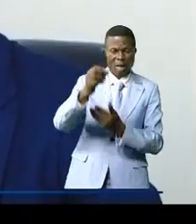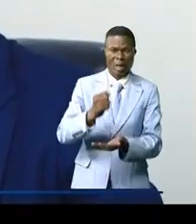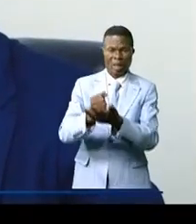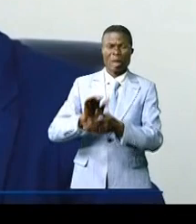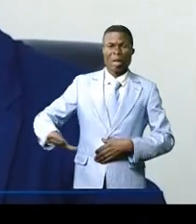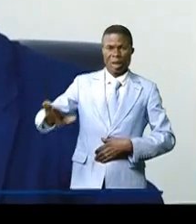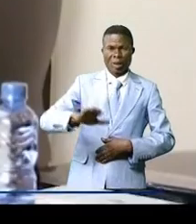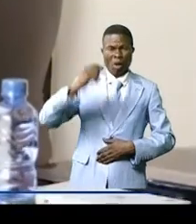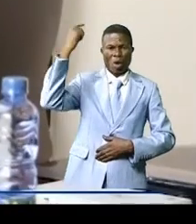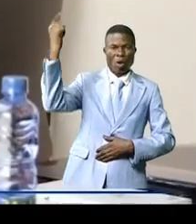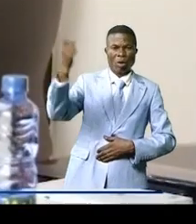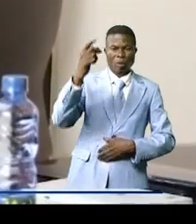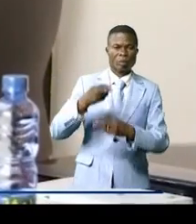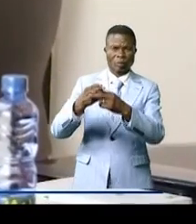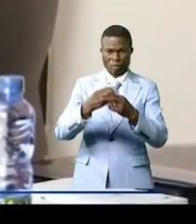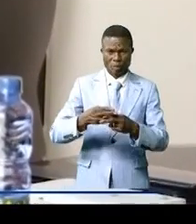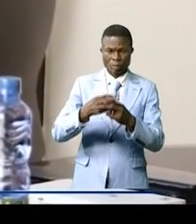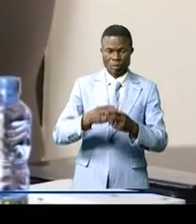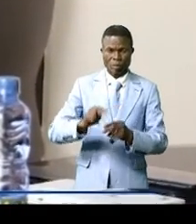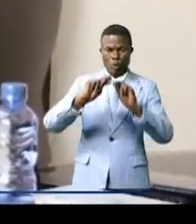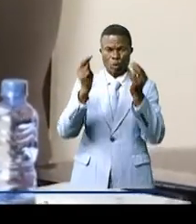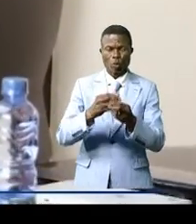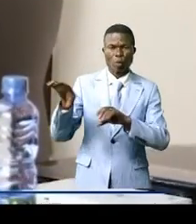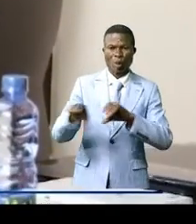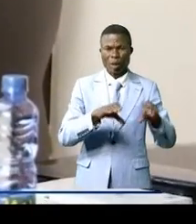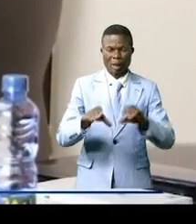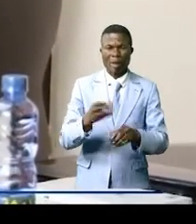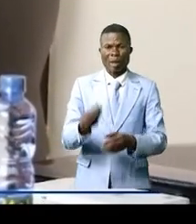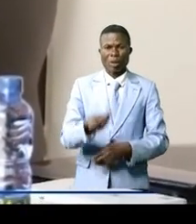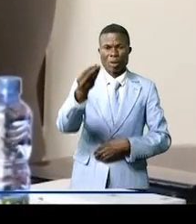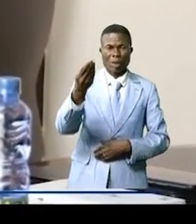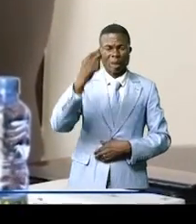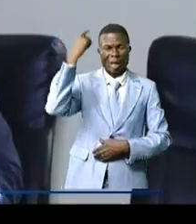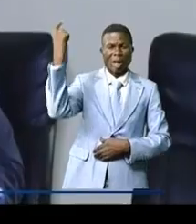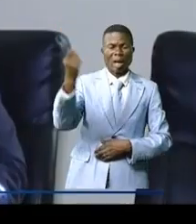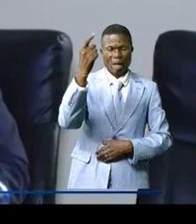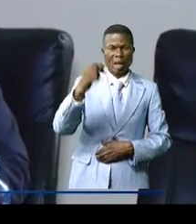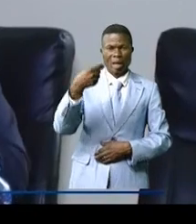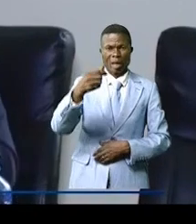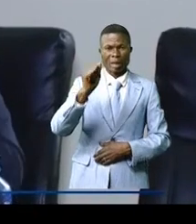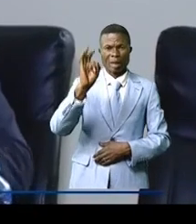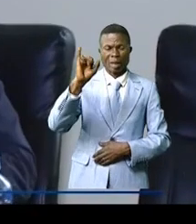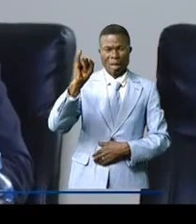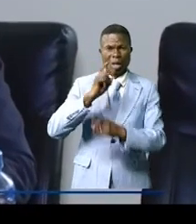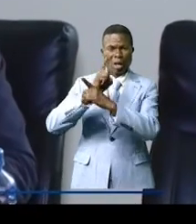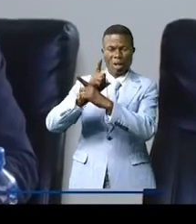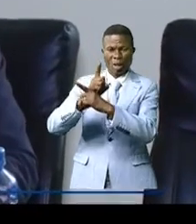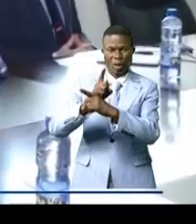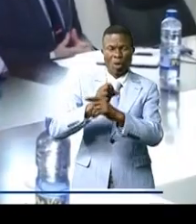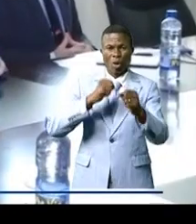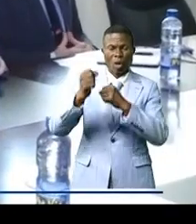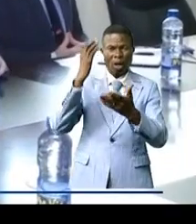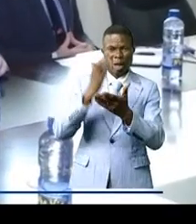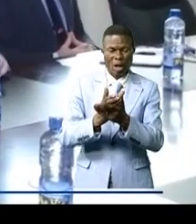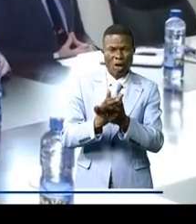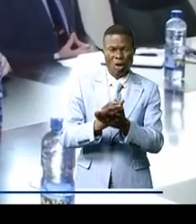pays dans le monde sous le contrôle du groupe d'action des financements internationaux GAFI dans la prévention et la lutte contre le